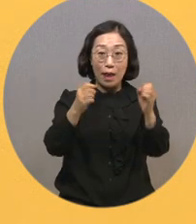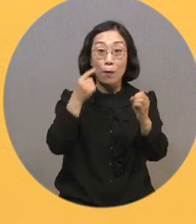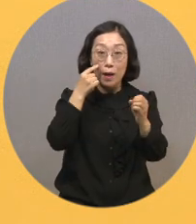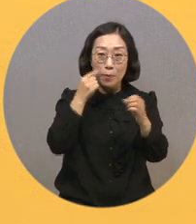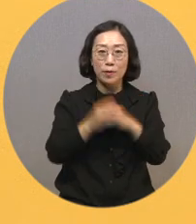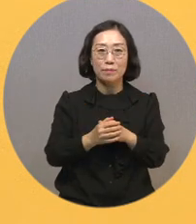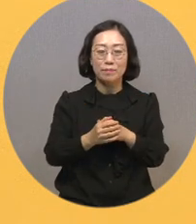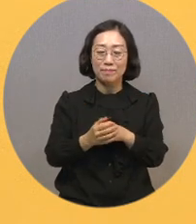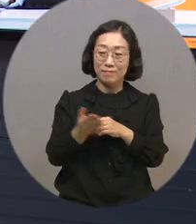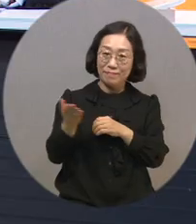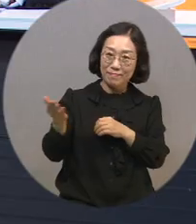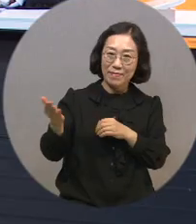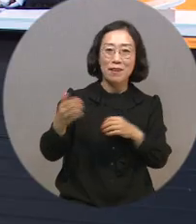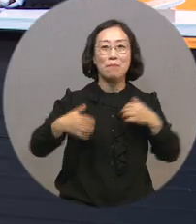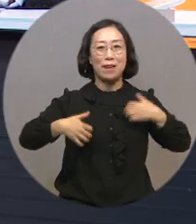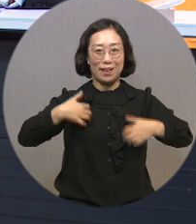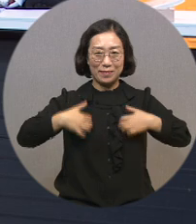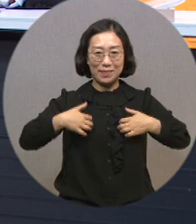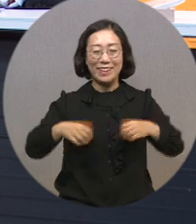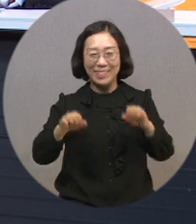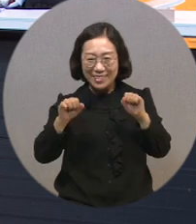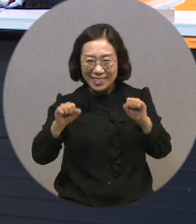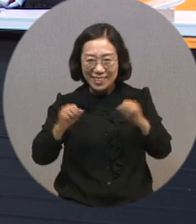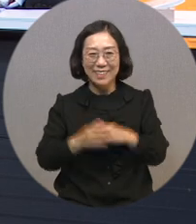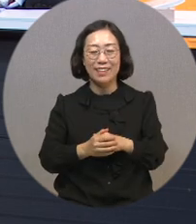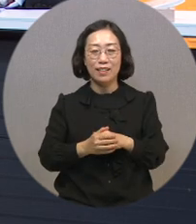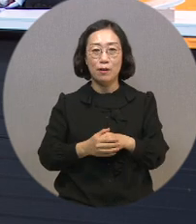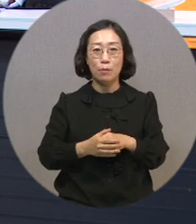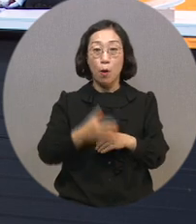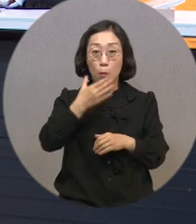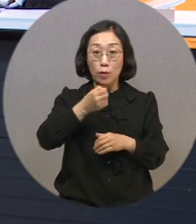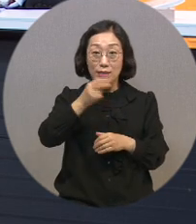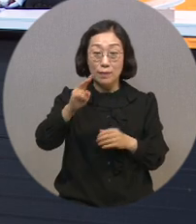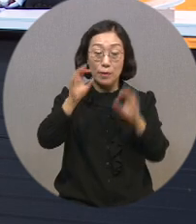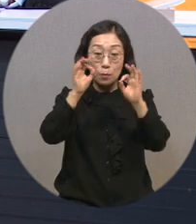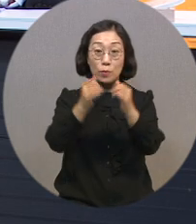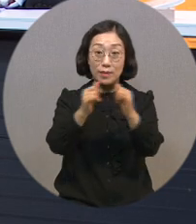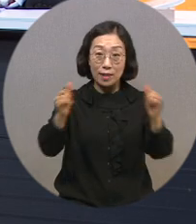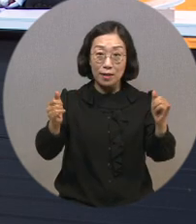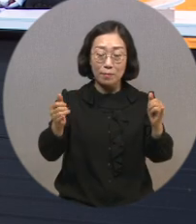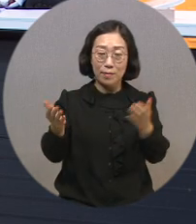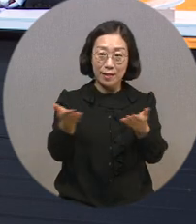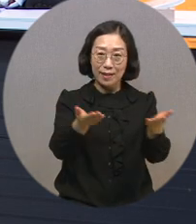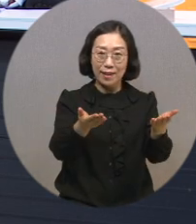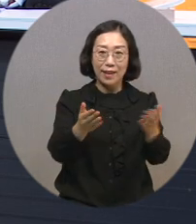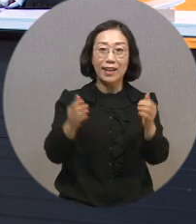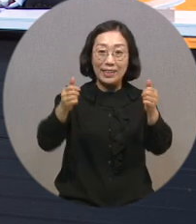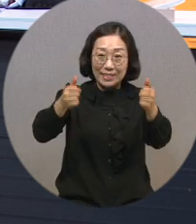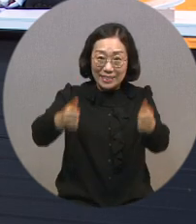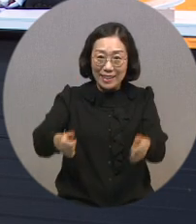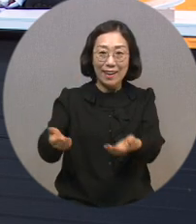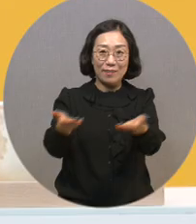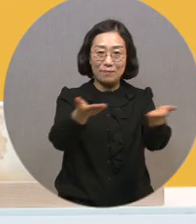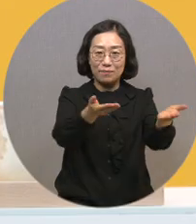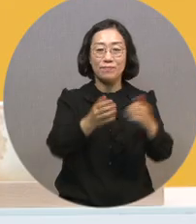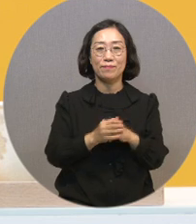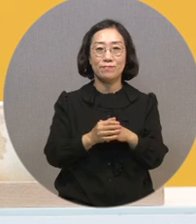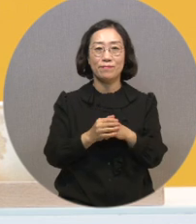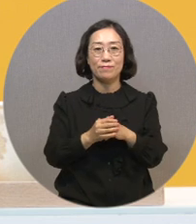하겠습니다. 교육감님 반갑습니다. 네, 안녕하세요. 먼저 예. 복지TV 시청자 여러분들께 인사 말씀 부탁드리겠습니다. 예,